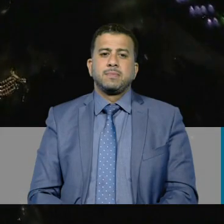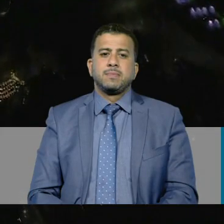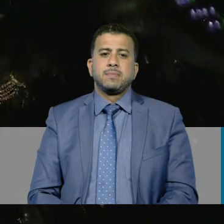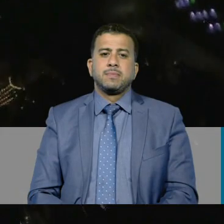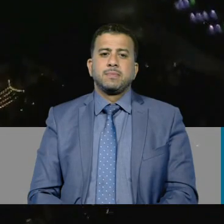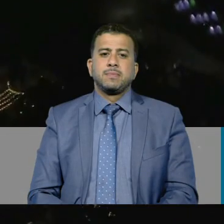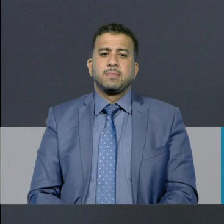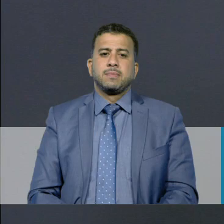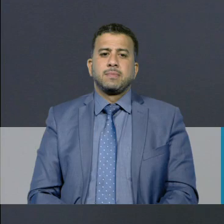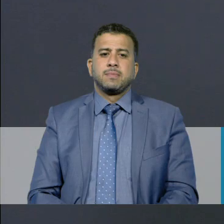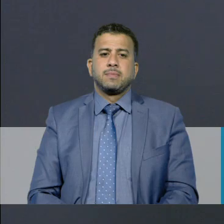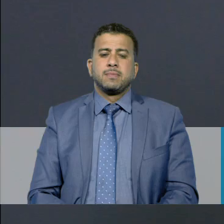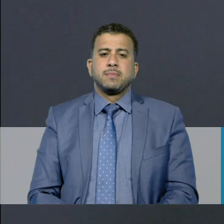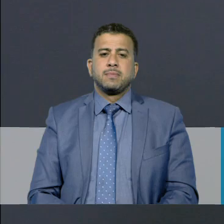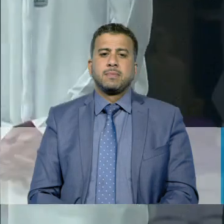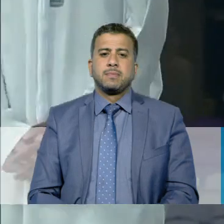إذن